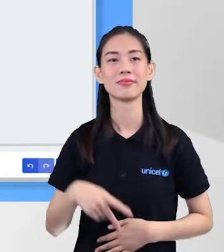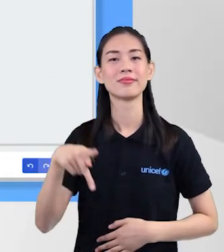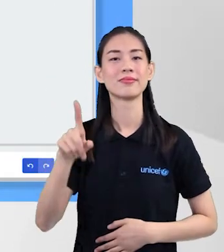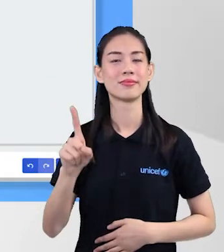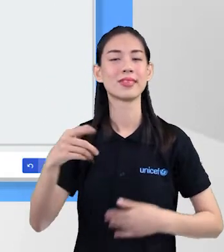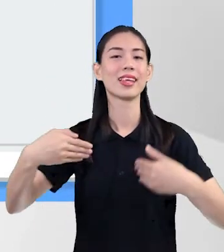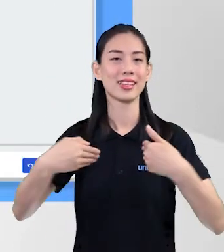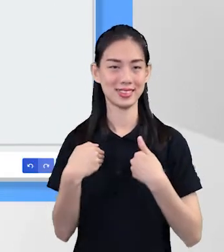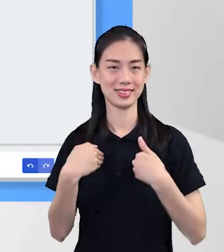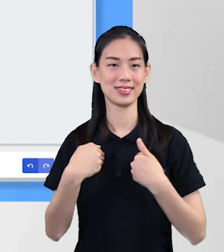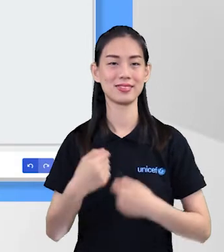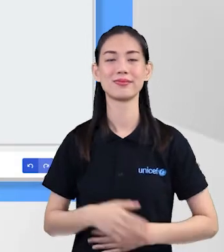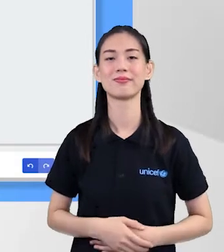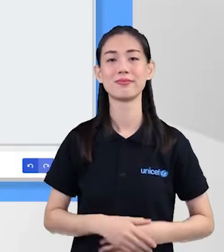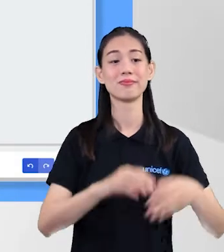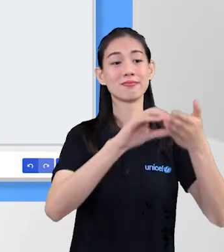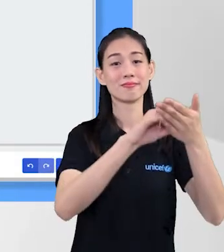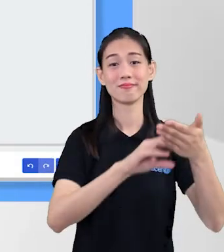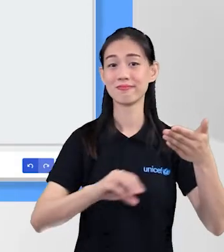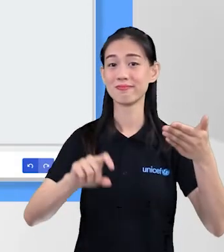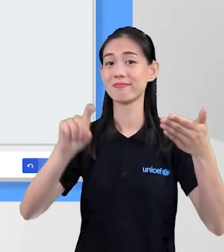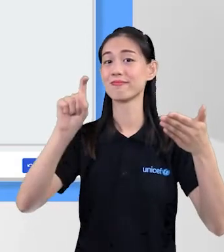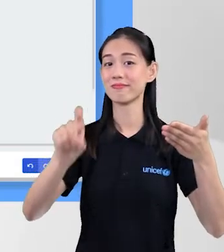1. Tambahkan block pause